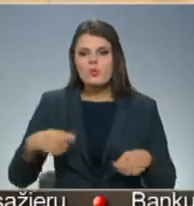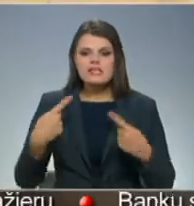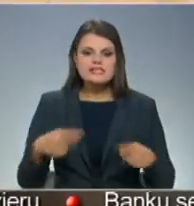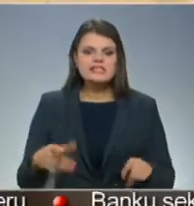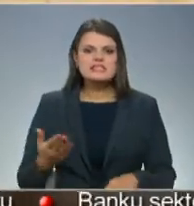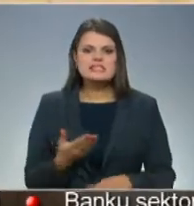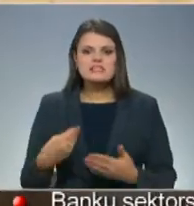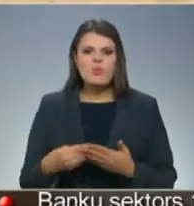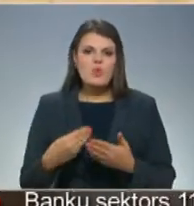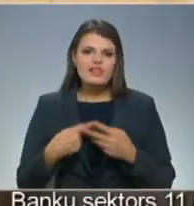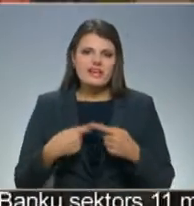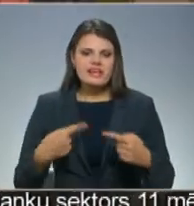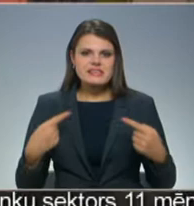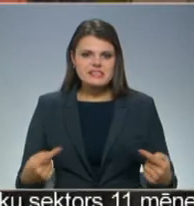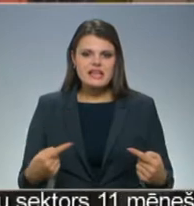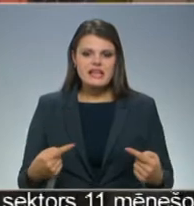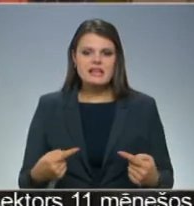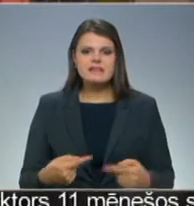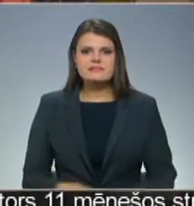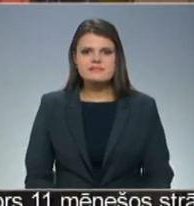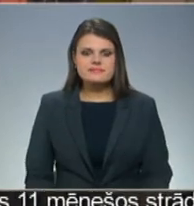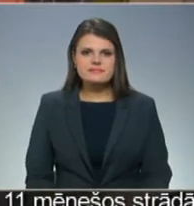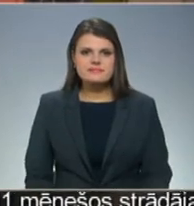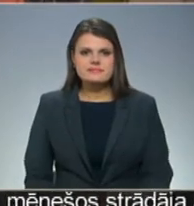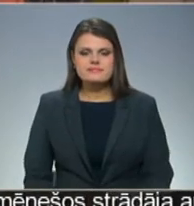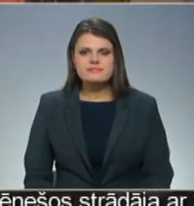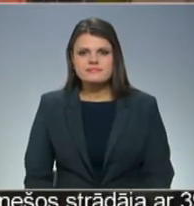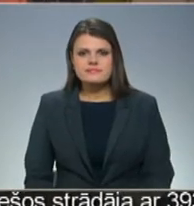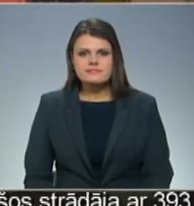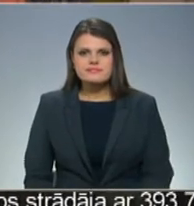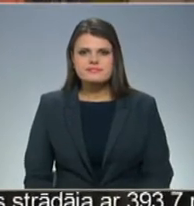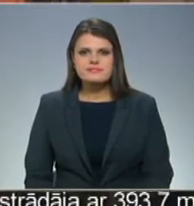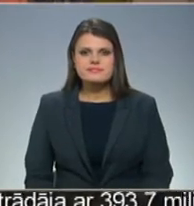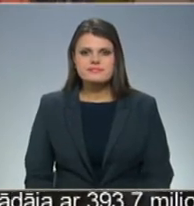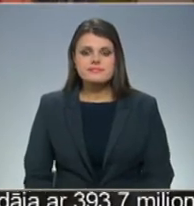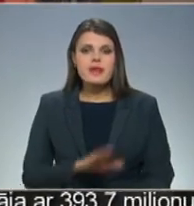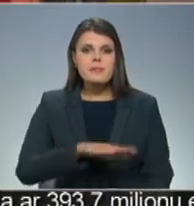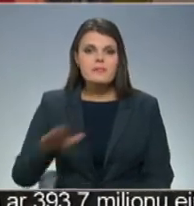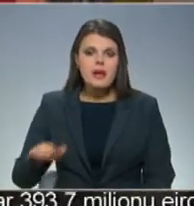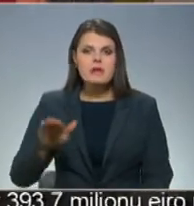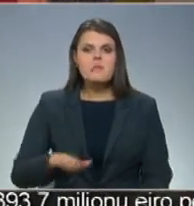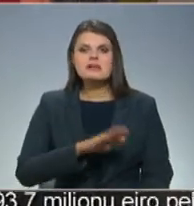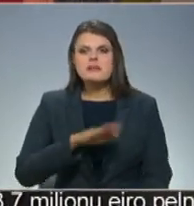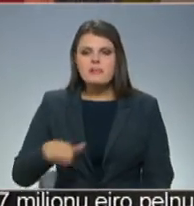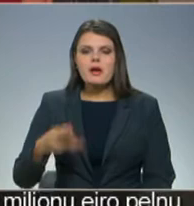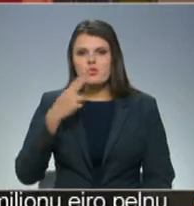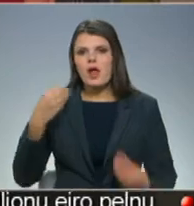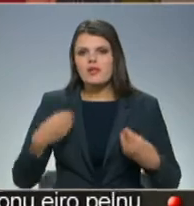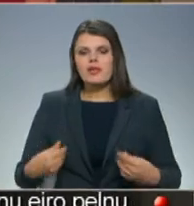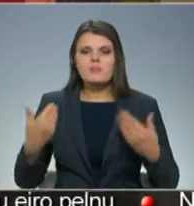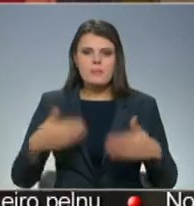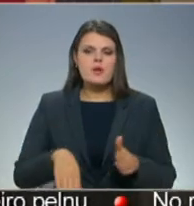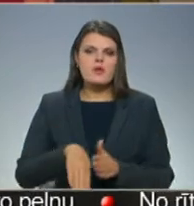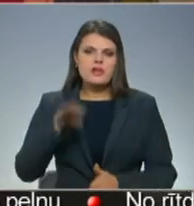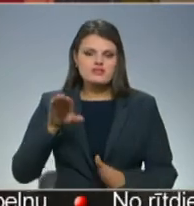citas sadzīvē noderīgas lietas. Dieti vyrasli, vnuki vyrasli, my vyrasli. Bērni un mazbērni no šīm drēbēm ir